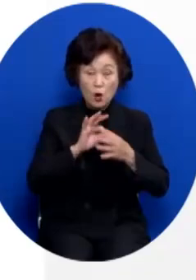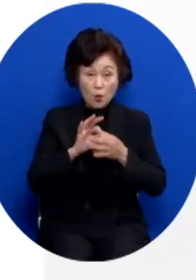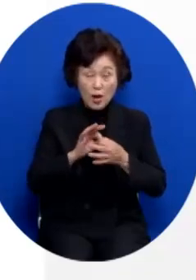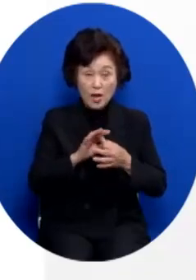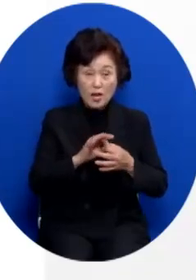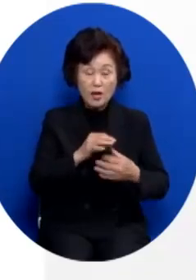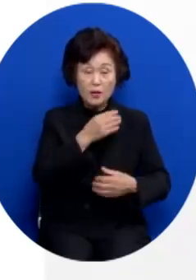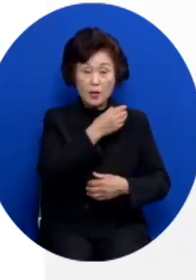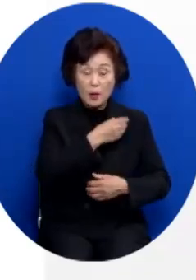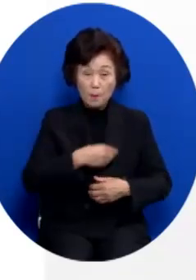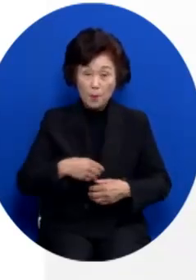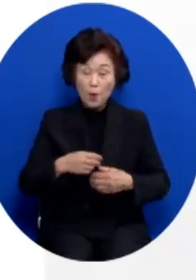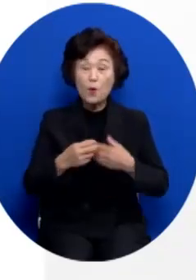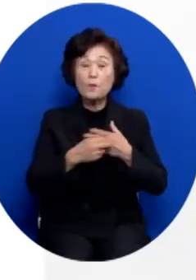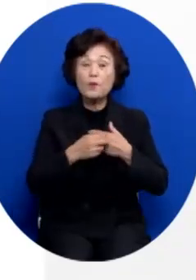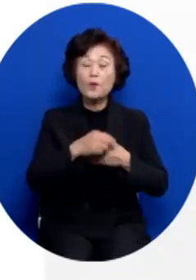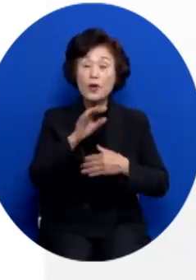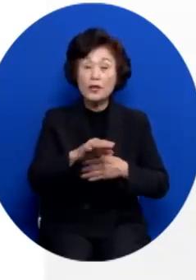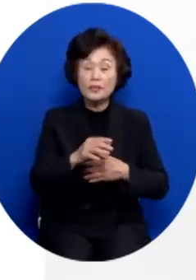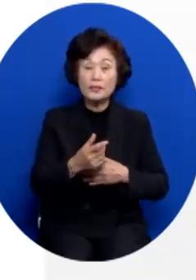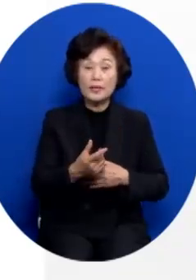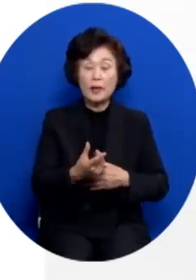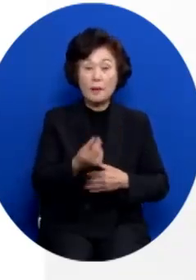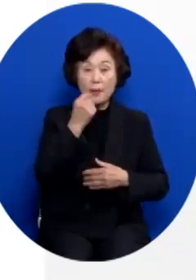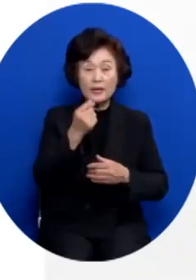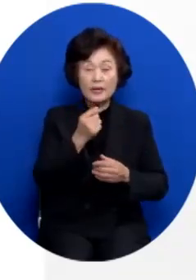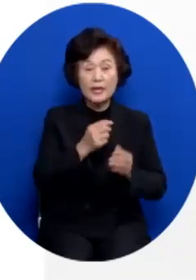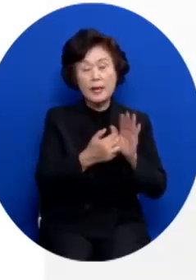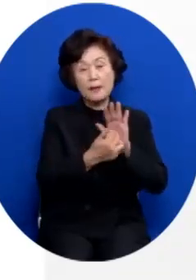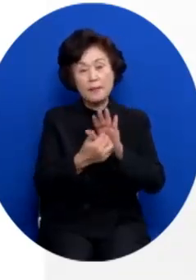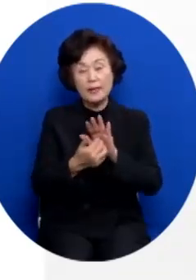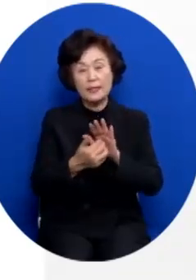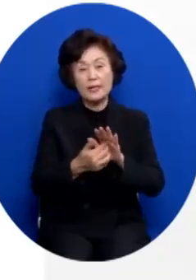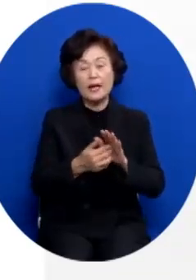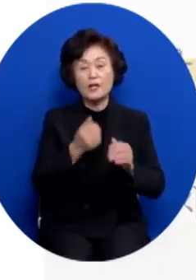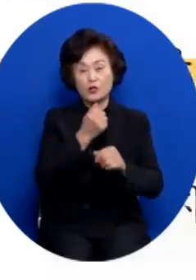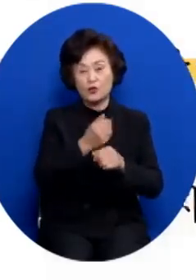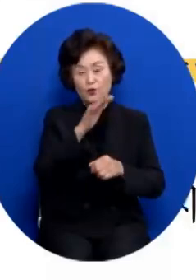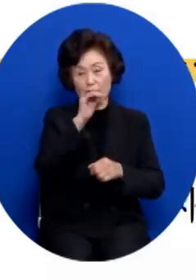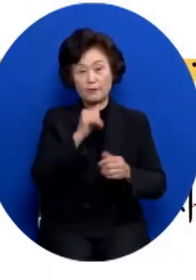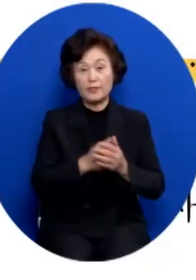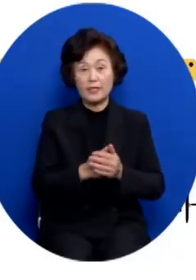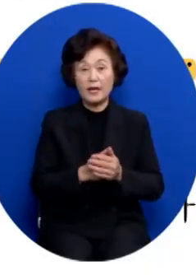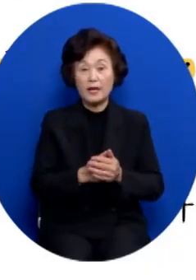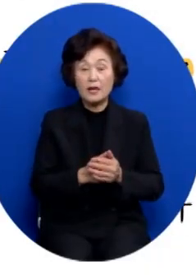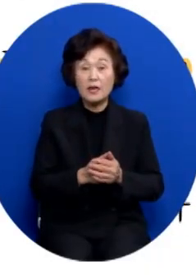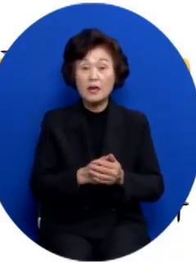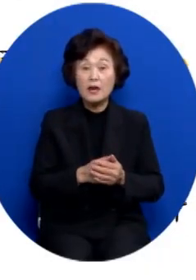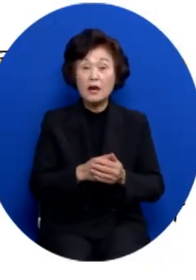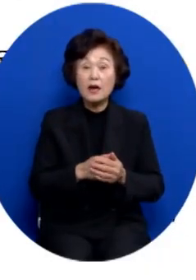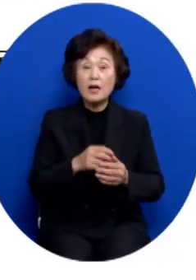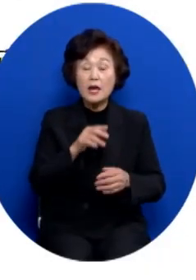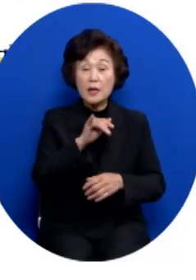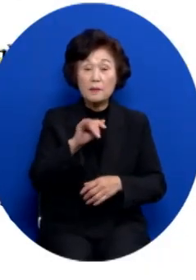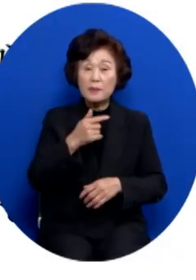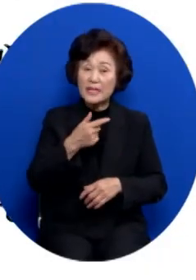보건소는 신고서를 즉시 전달받아 방역을 진행할 계획입니다. 신고센터에서는 시에서 만든 빈대